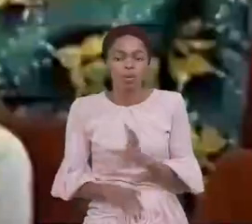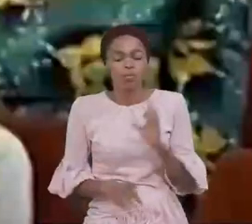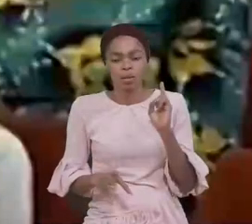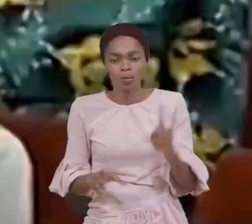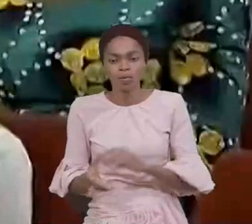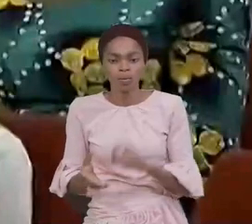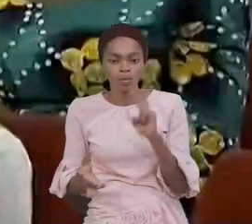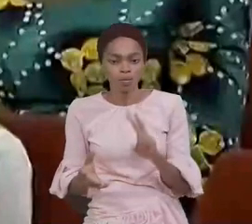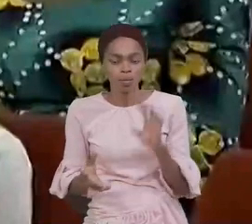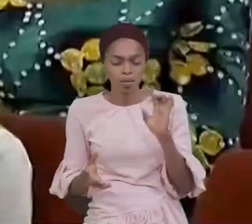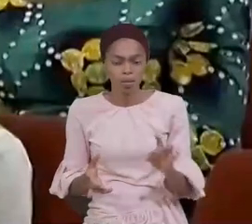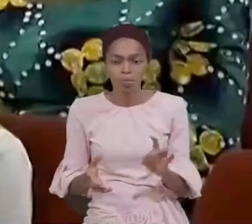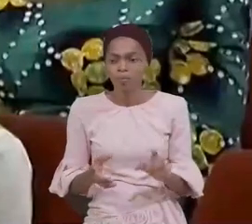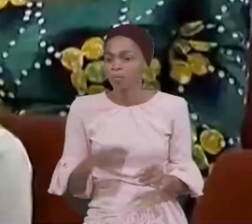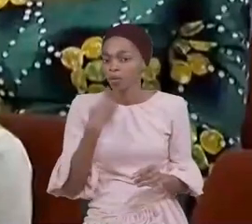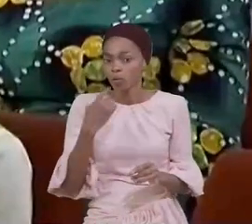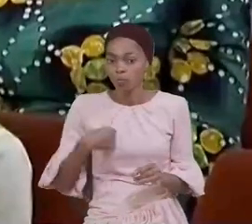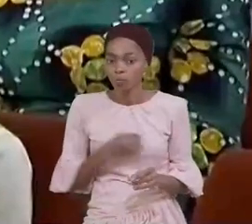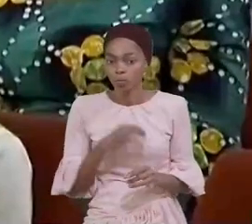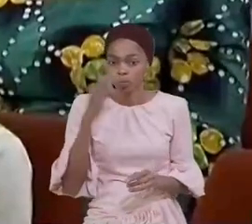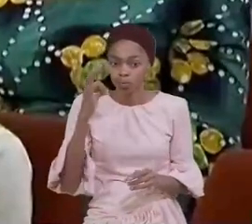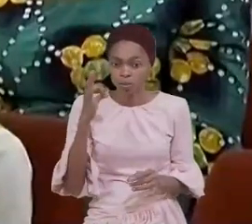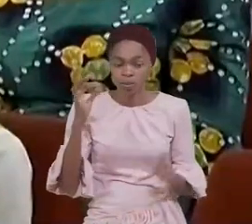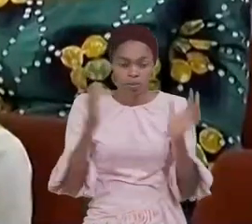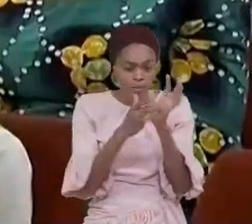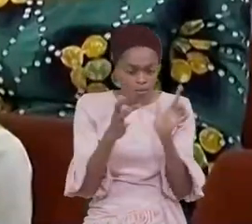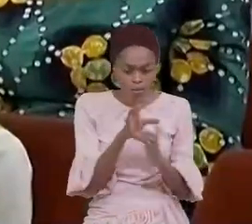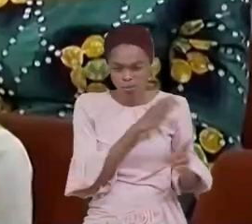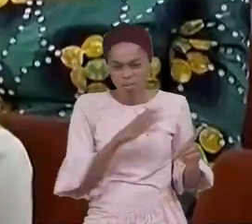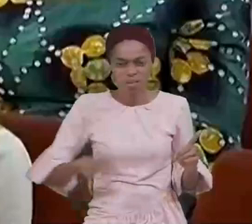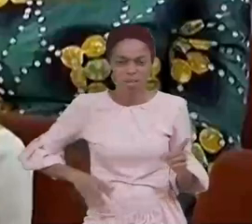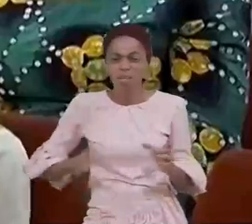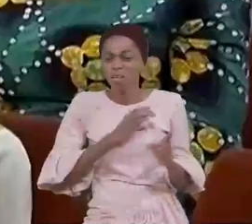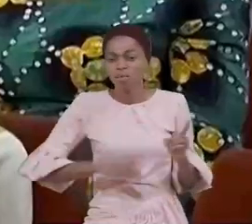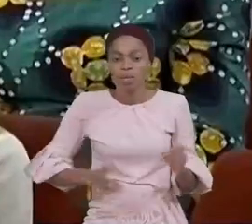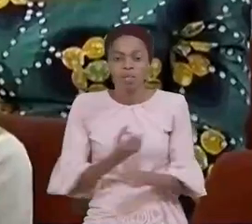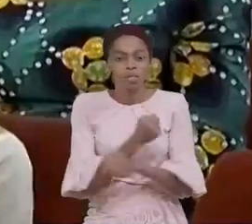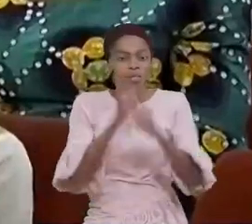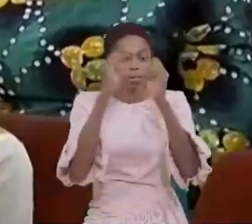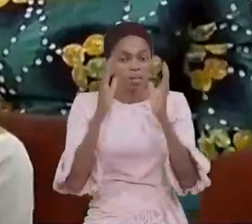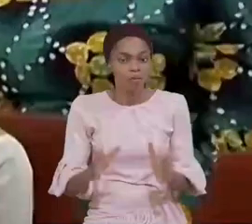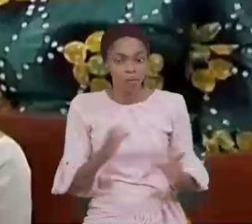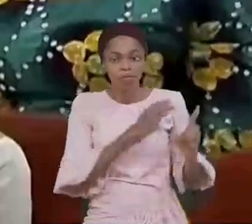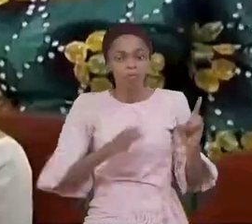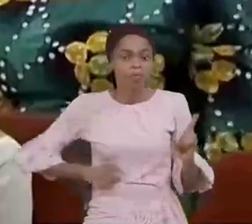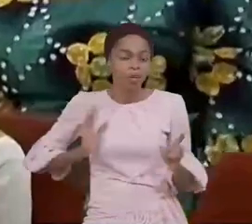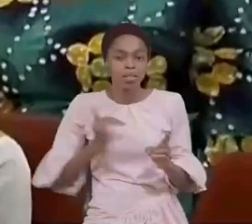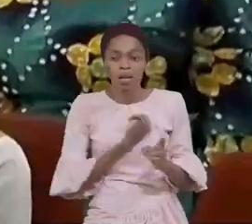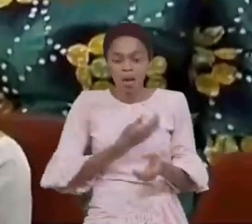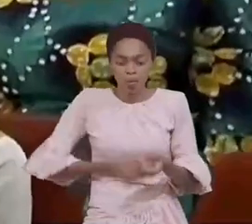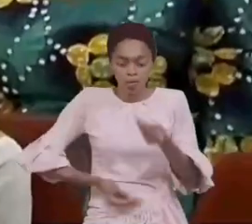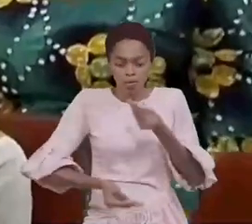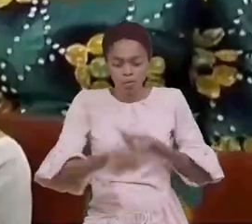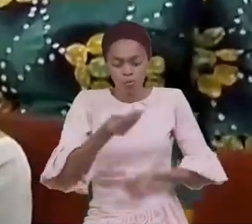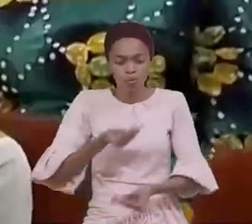Colossiens 1, 28. Celui que nous prêchons, c'est lui que nous annonçons, Christ